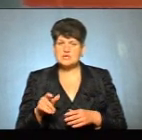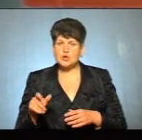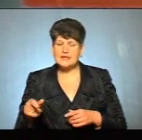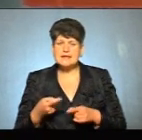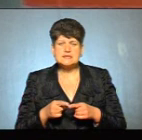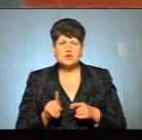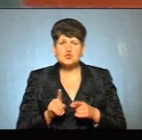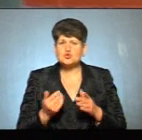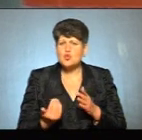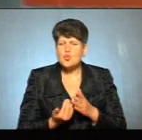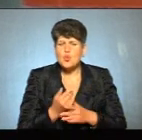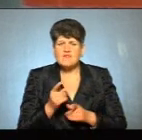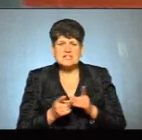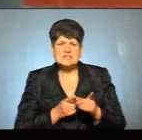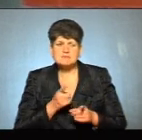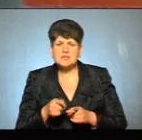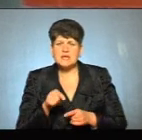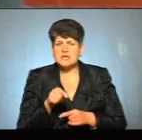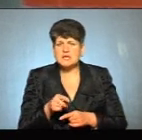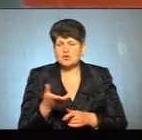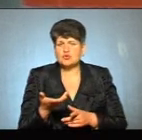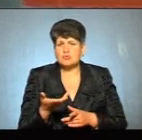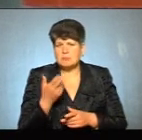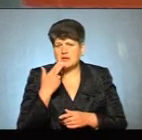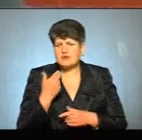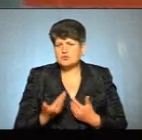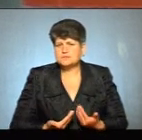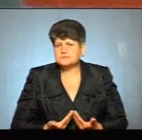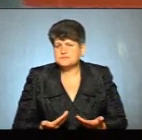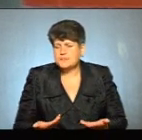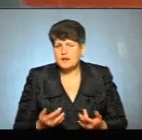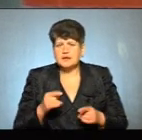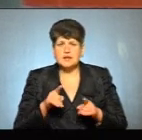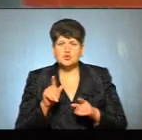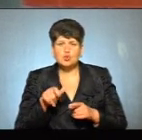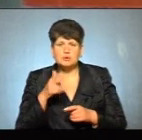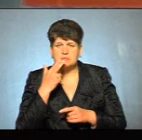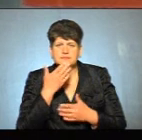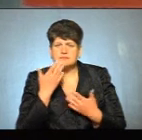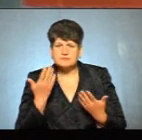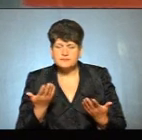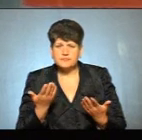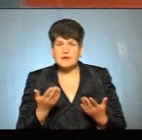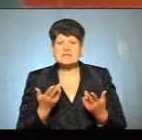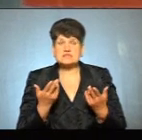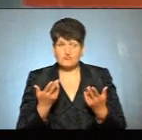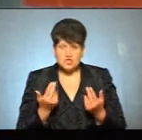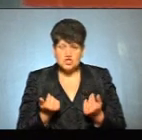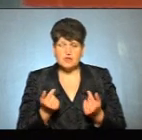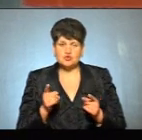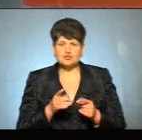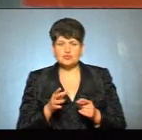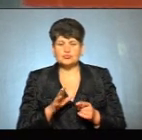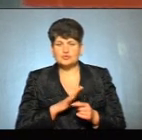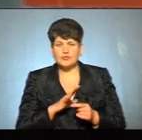таке нове, зміна їхнього постійного життя і те, до чого люди не звикли. Звичайно, що час від